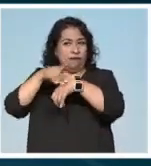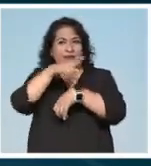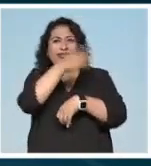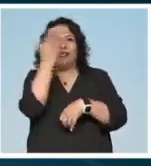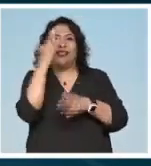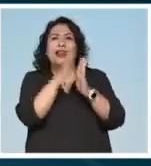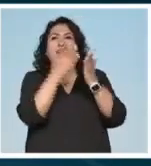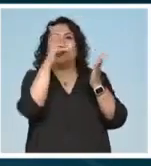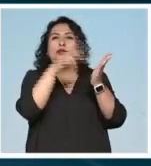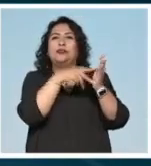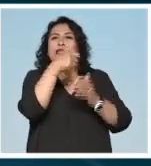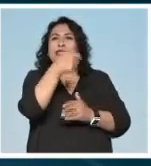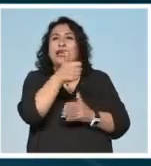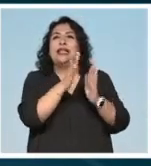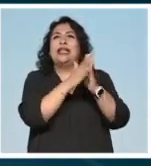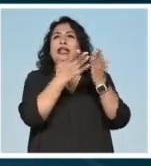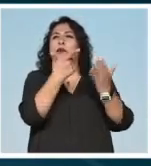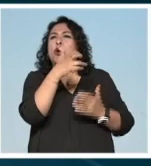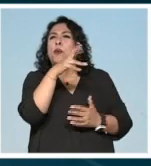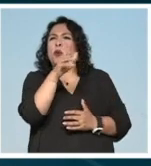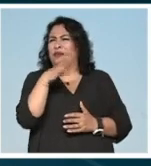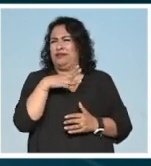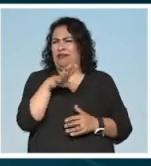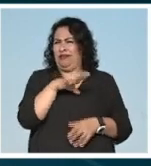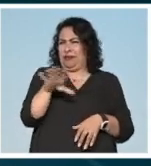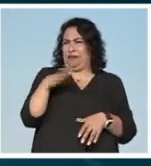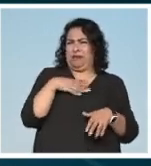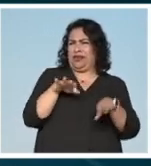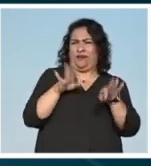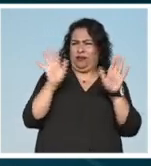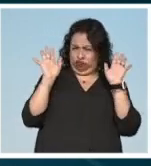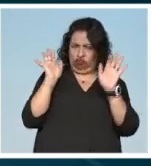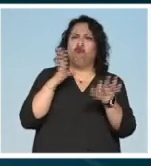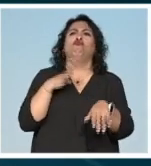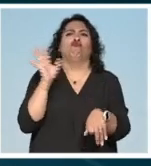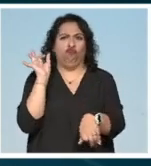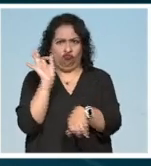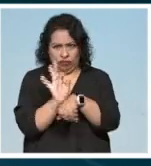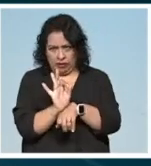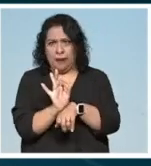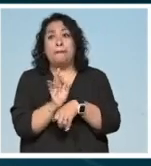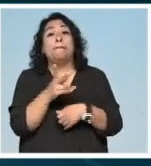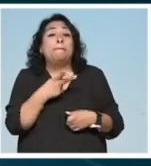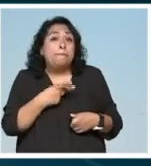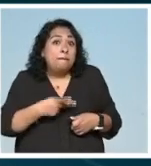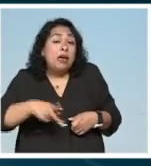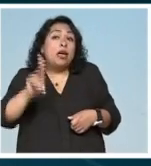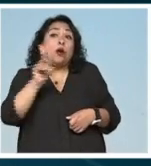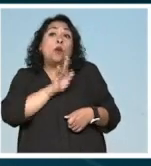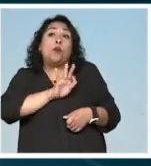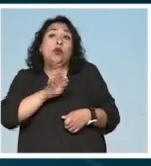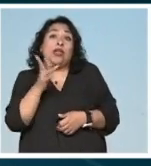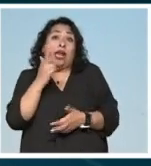en 2006. Non rinnego il mio lavoro, lo difendo, ma assolutamente